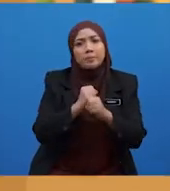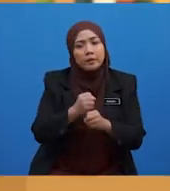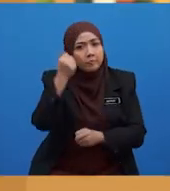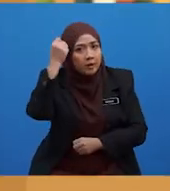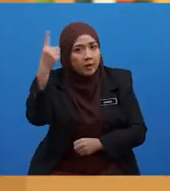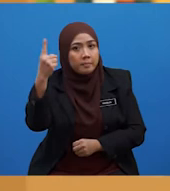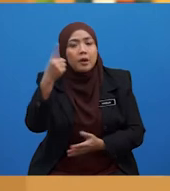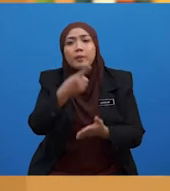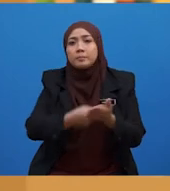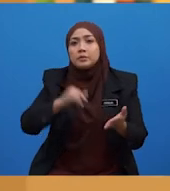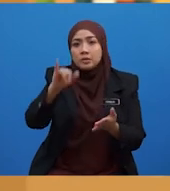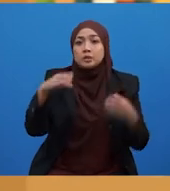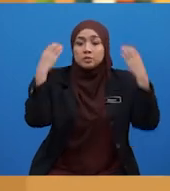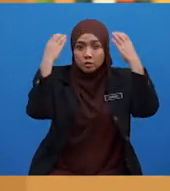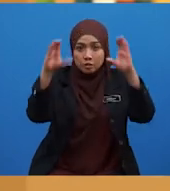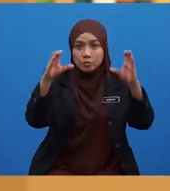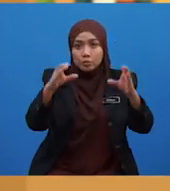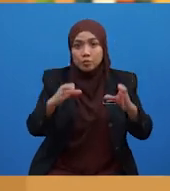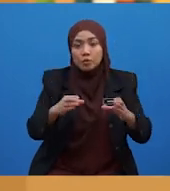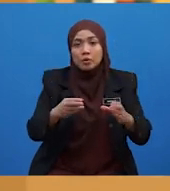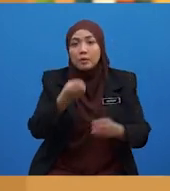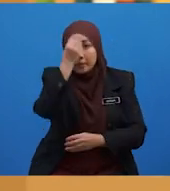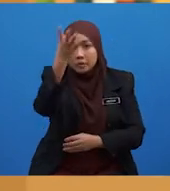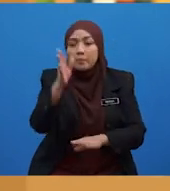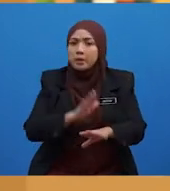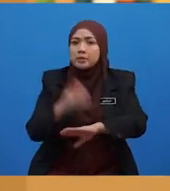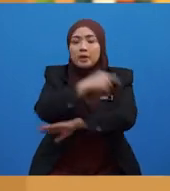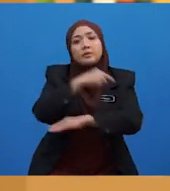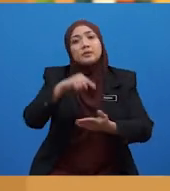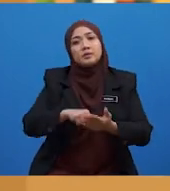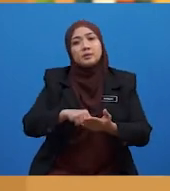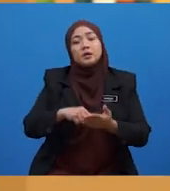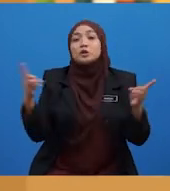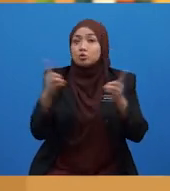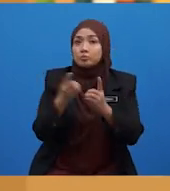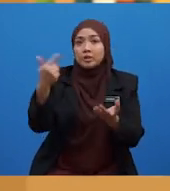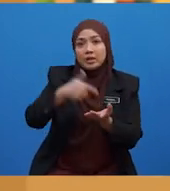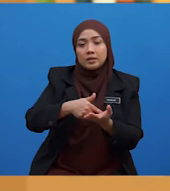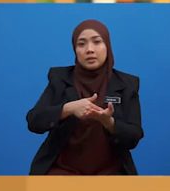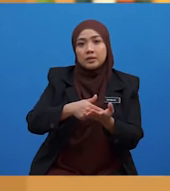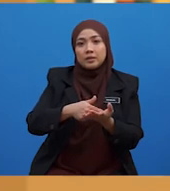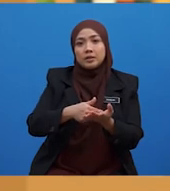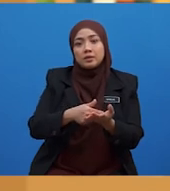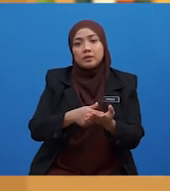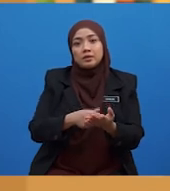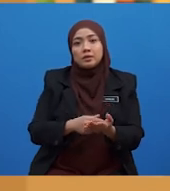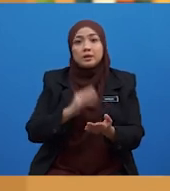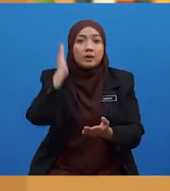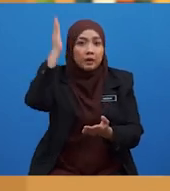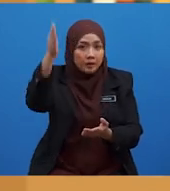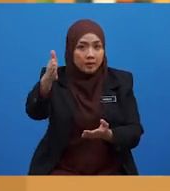dapat memahami apa yang cikgu sampaikan pada hari ini. Jumpa lagi pada episod